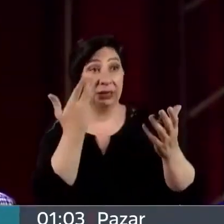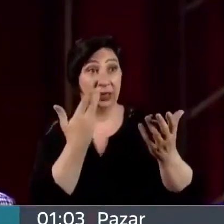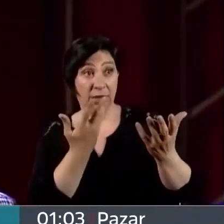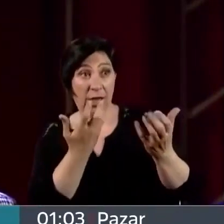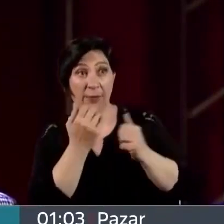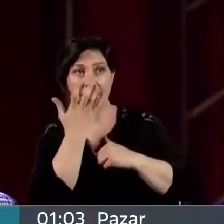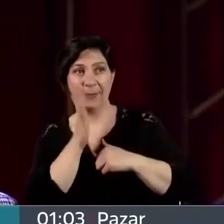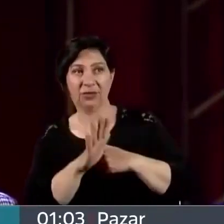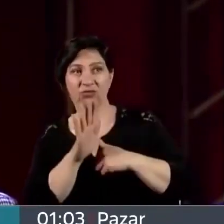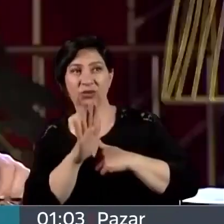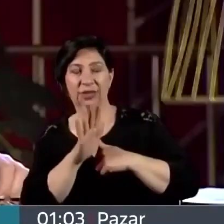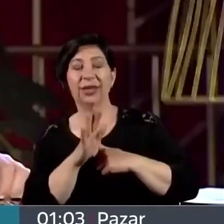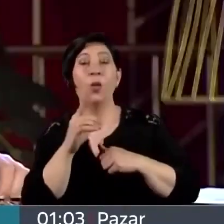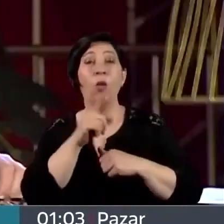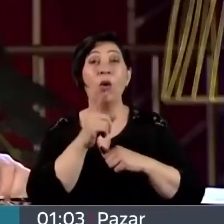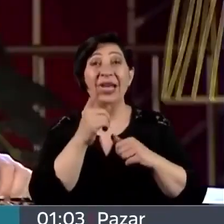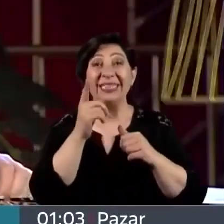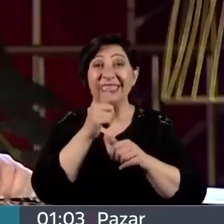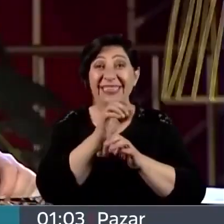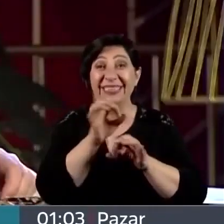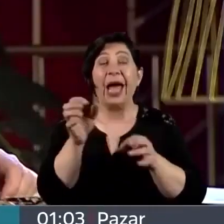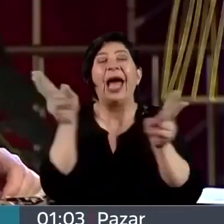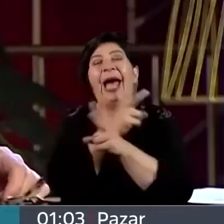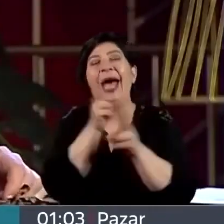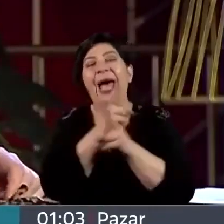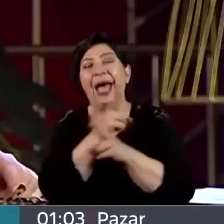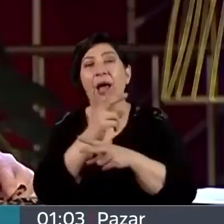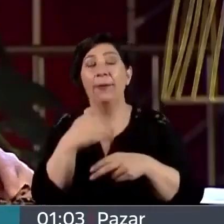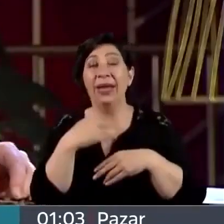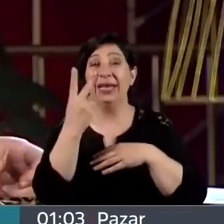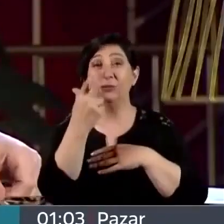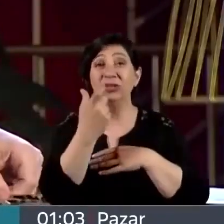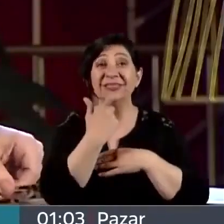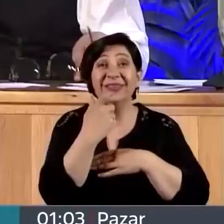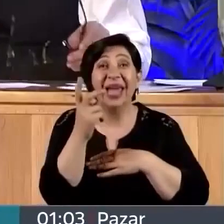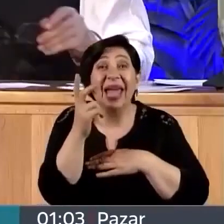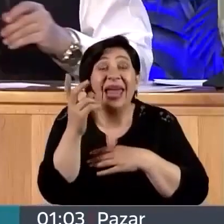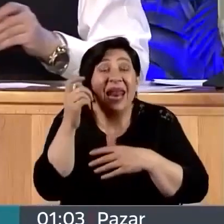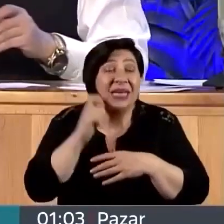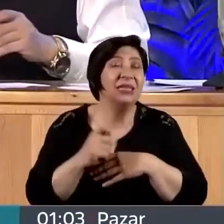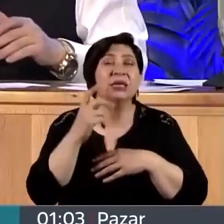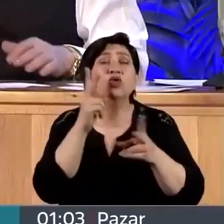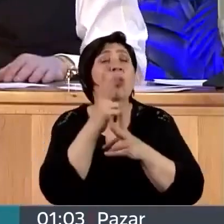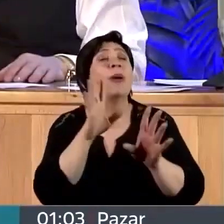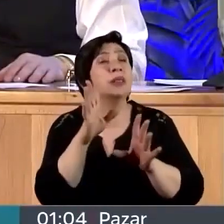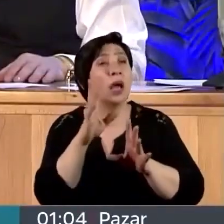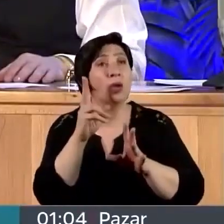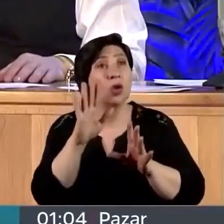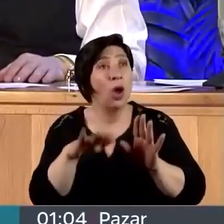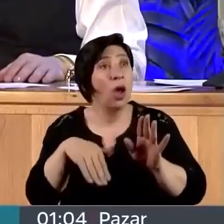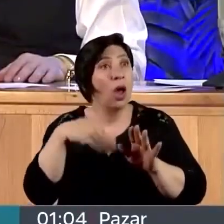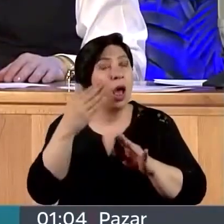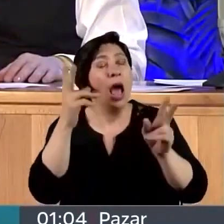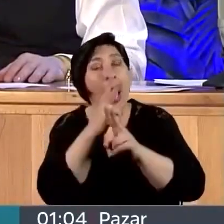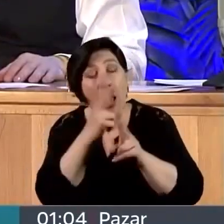bekleyeceksin acıkla. Aslında sessizlik kahkahaları patlatıyor galiba. Aynen öyle. Bak ben 2,5 sene rezil oldum. Hiç güldüremedim. 2,5 sene insanlar çok güldüler. Onlar